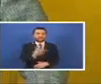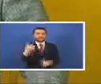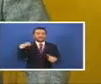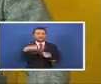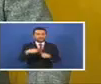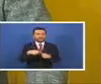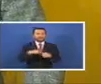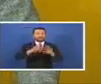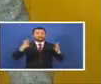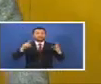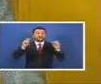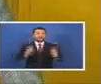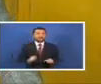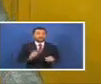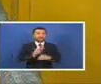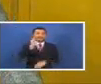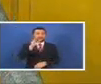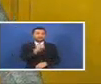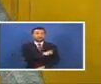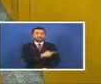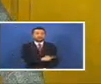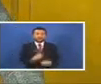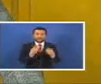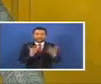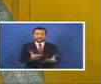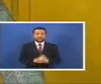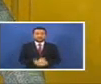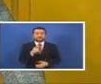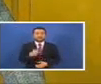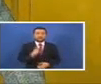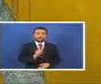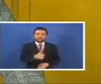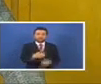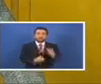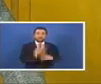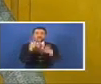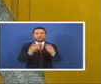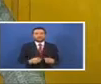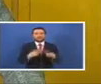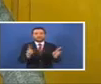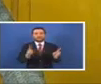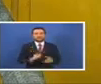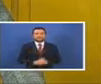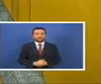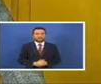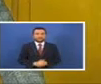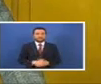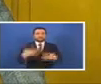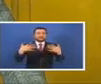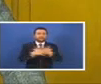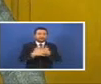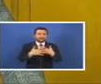yeniden cıvıl cıvıl yaşam enerjisiyle beslediği günlere kapı açacak.